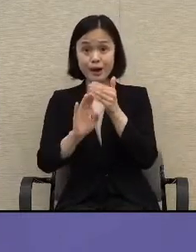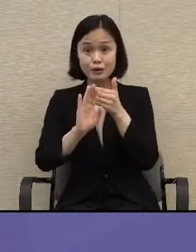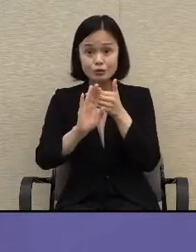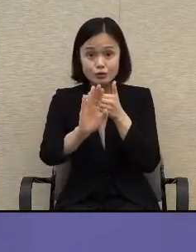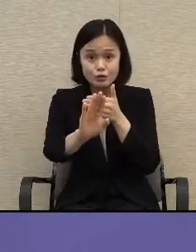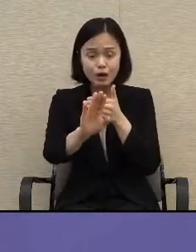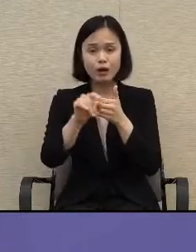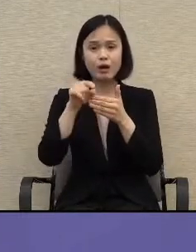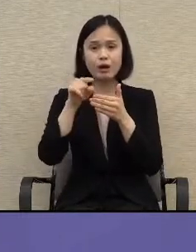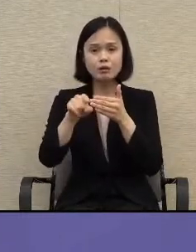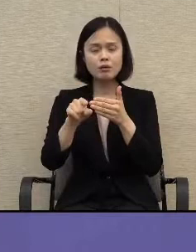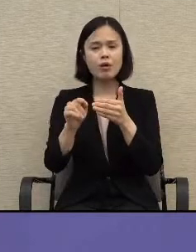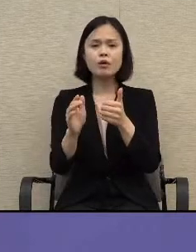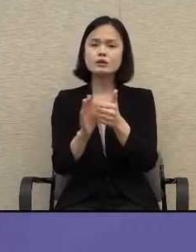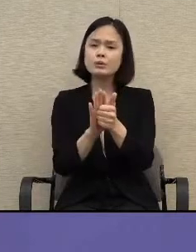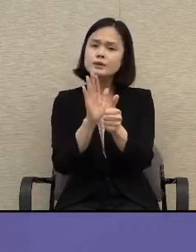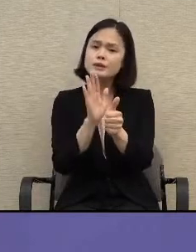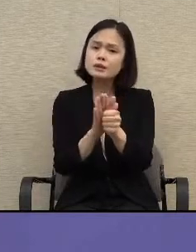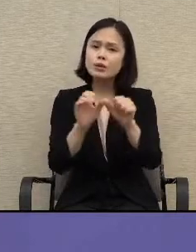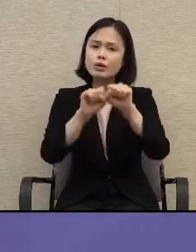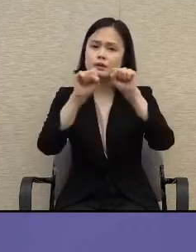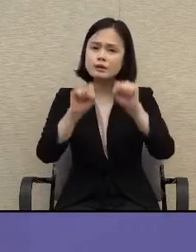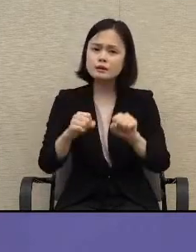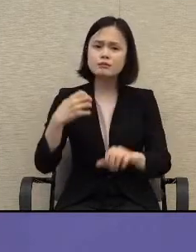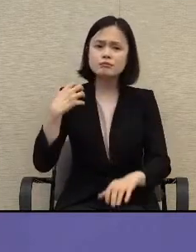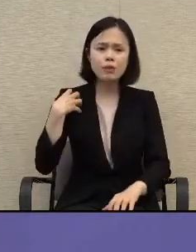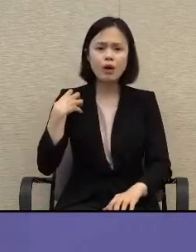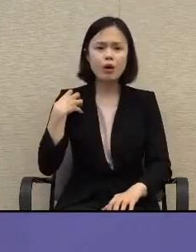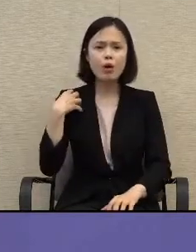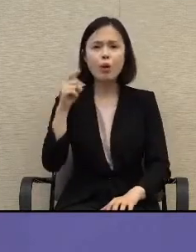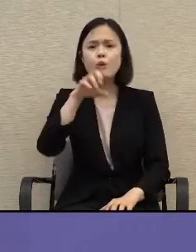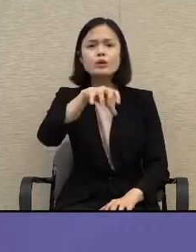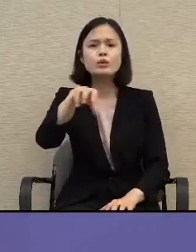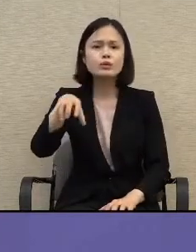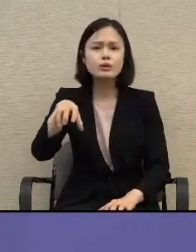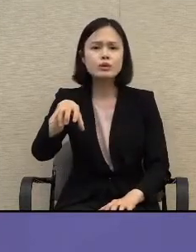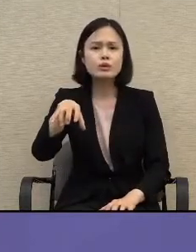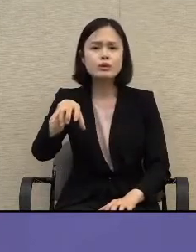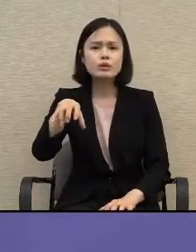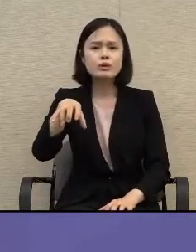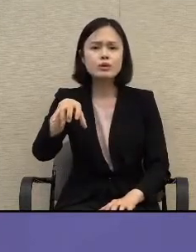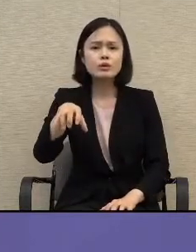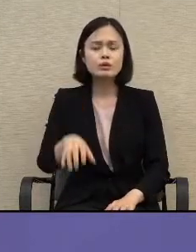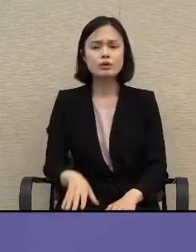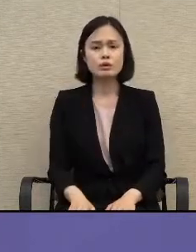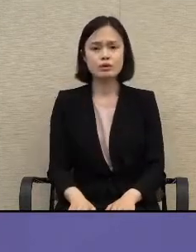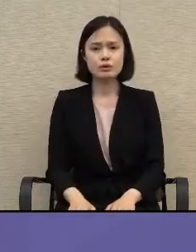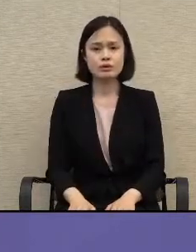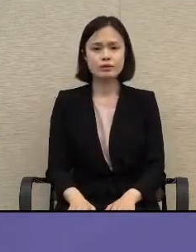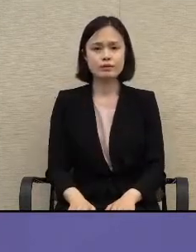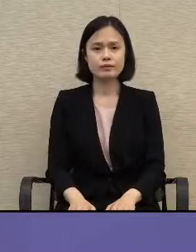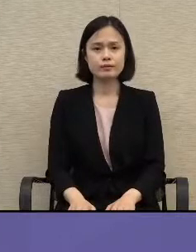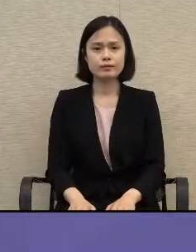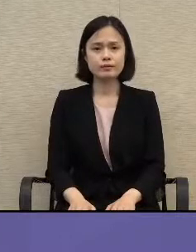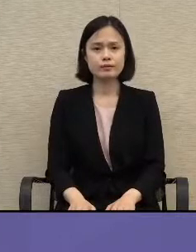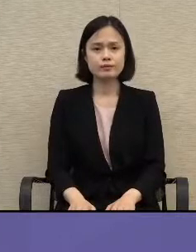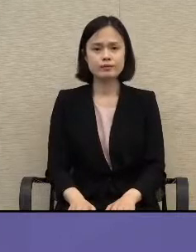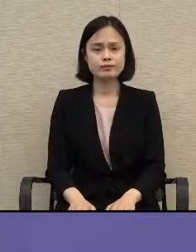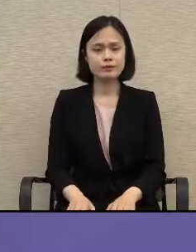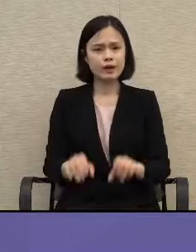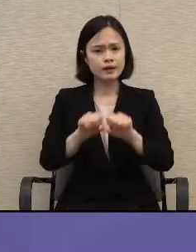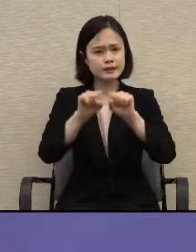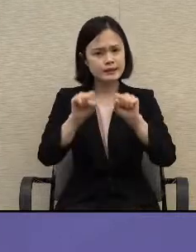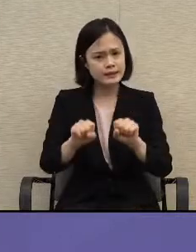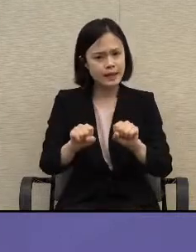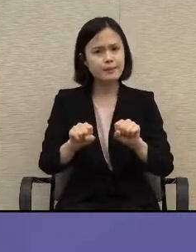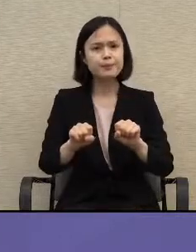사업들을 결국은 어디선가는 해야 하기 때문에 최근에 이제 그 정신복지 정책 영역은 인프라에 대한 관심들을 많이 가지고